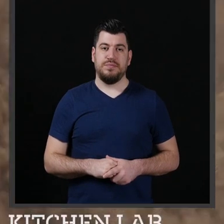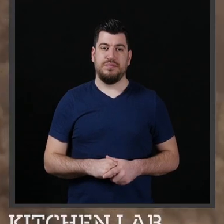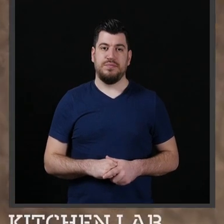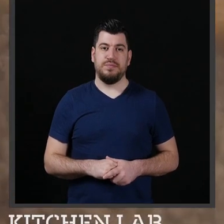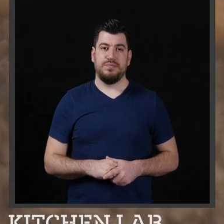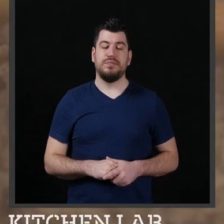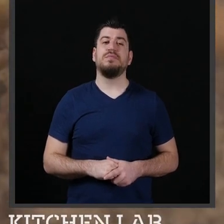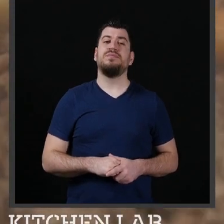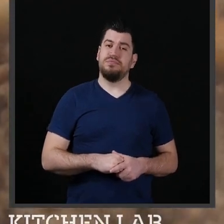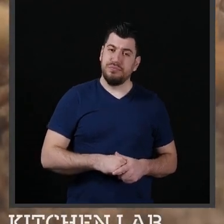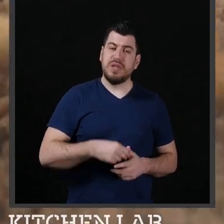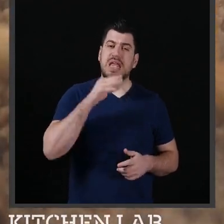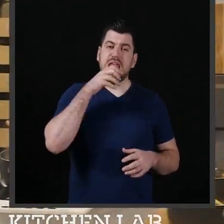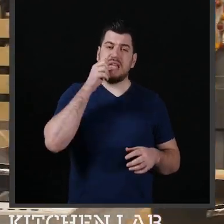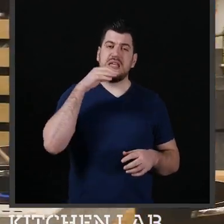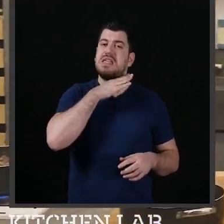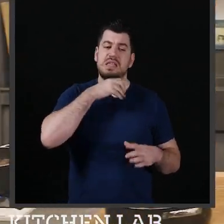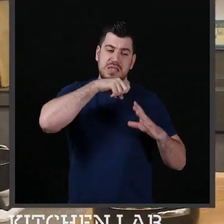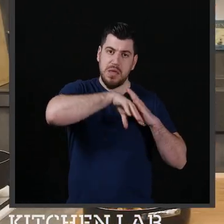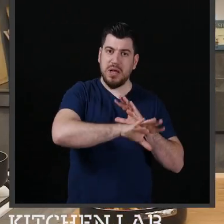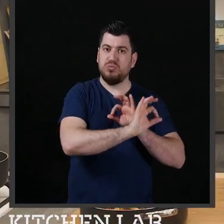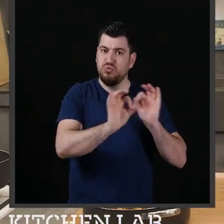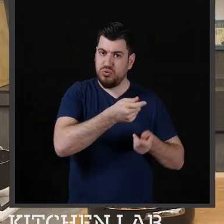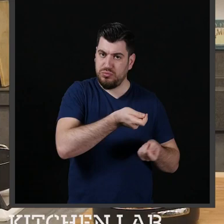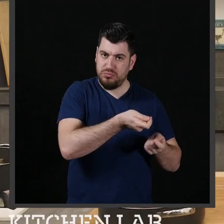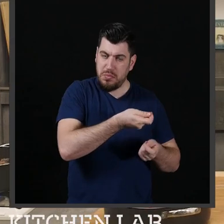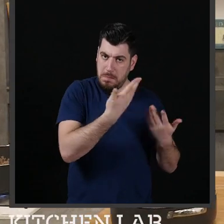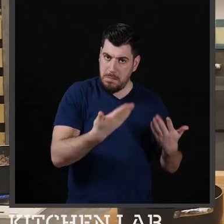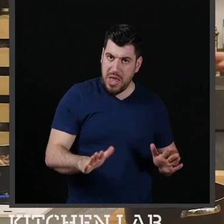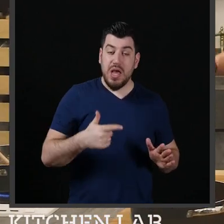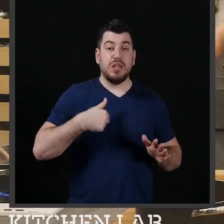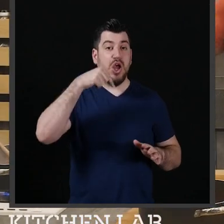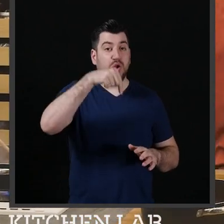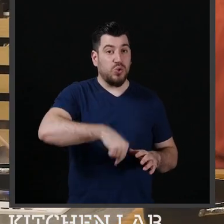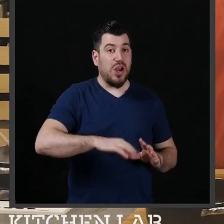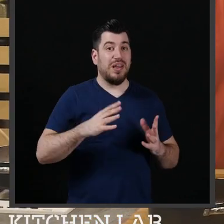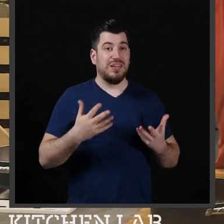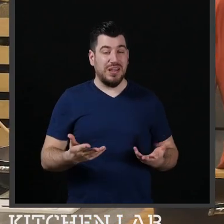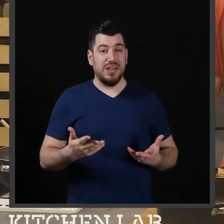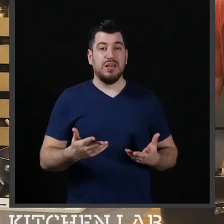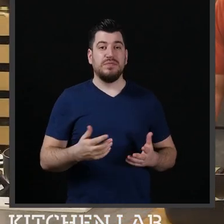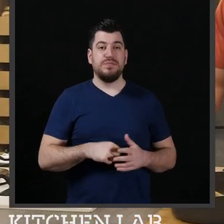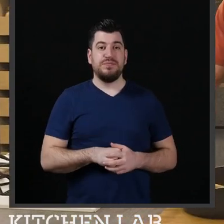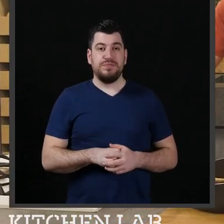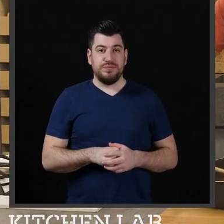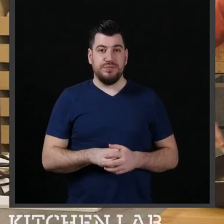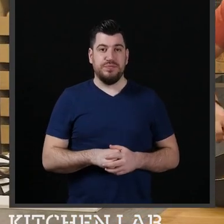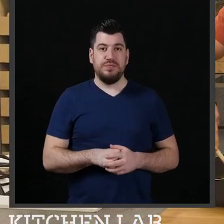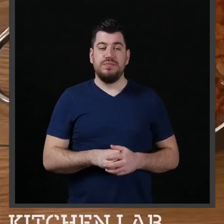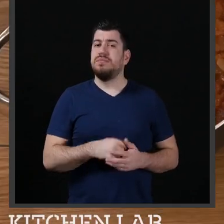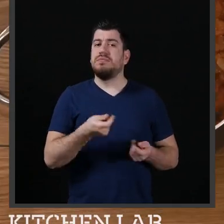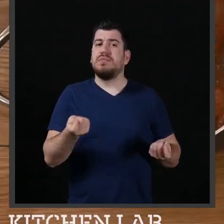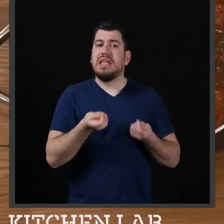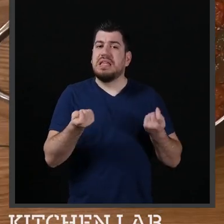Λοιπόν, ο κοιμάς μου έχει σοκαριστεί και φαίνεται τέλειος. Και τώρα ήρθε η ώρα να κάνω το λεγόμενο ασάμπουλ από τον κοιμά. Αυτό που ουσιαστικά θα